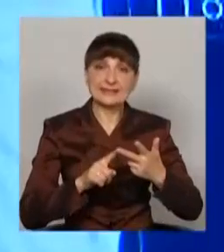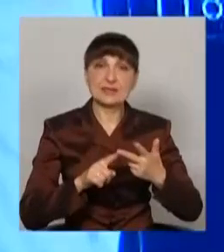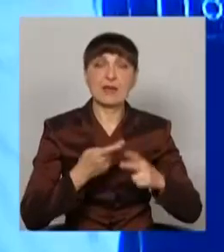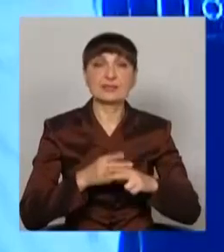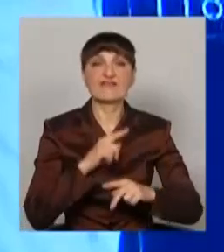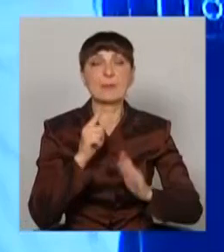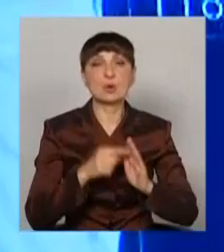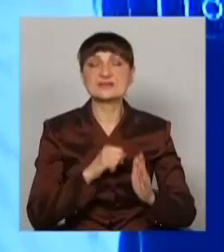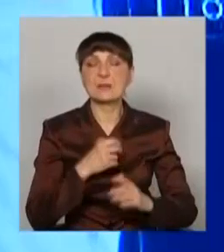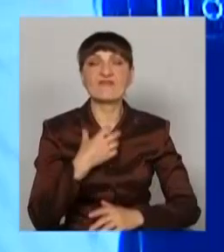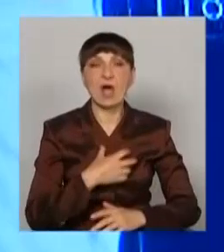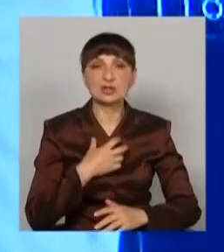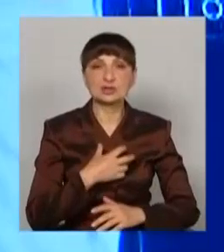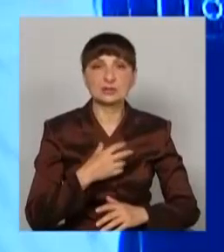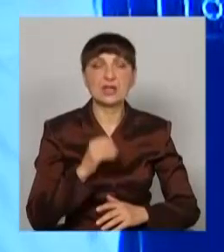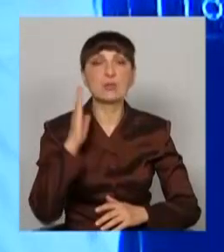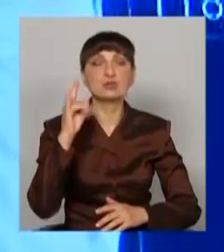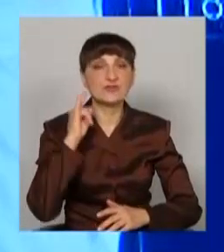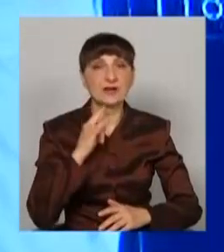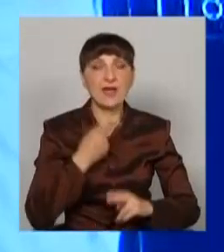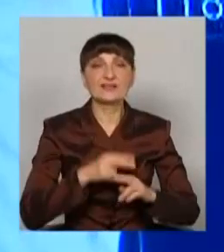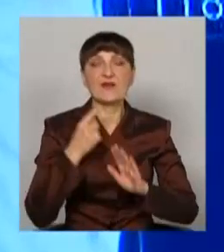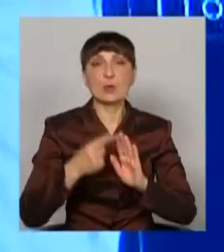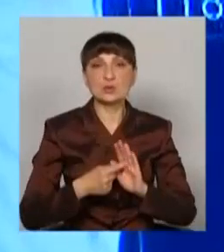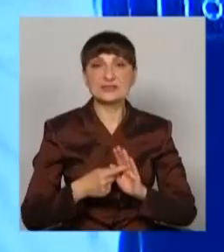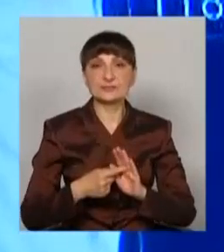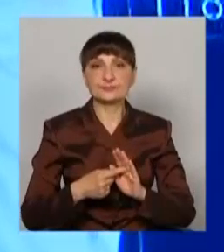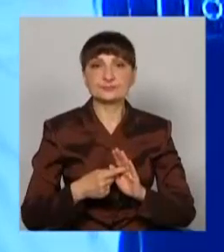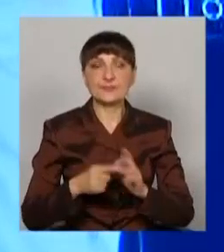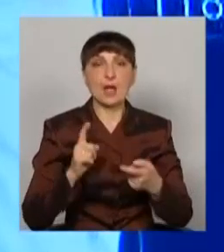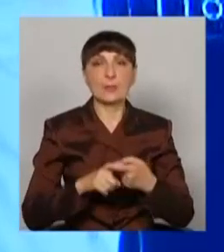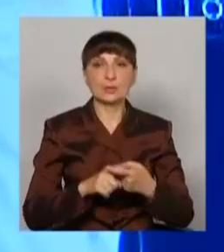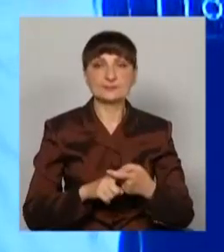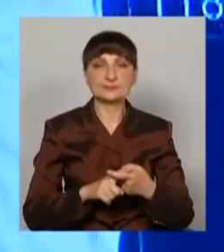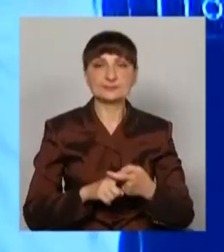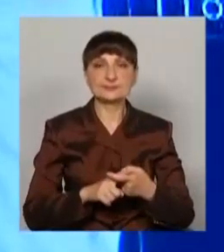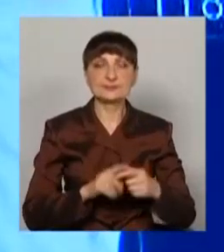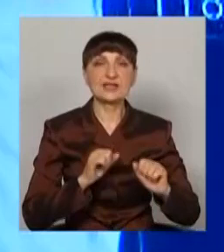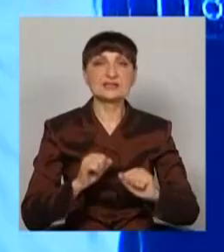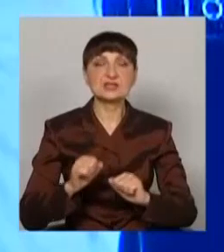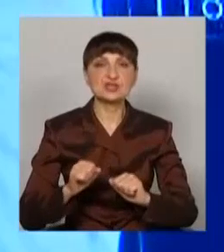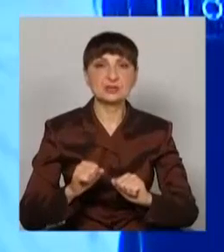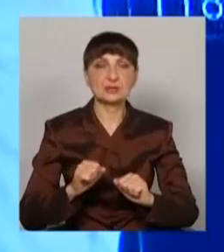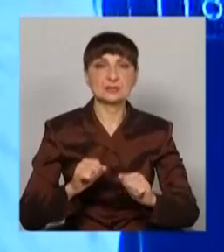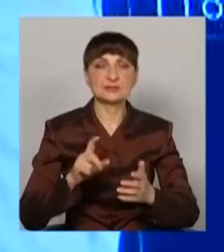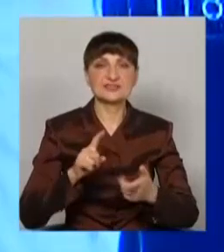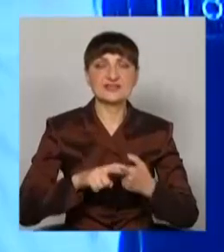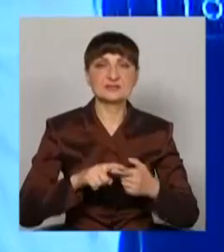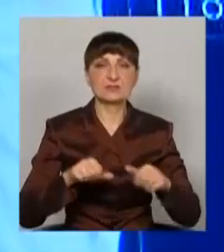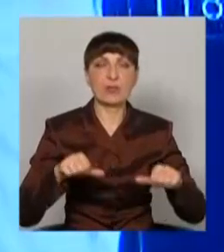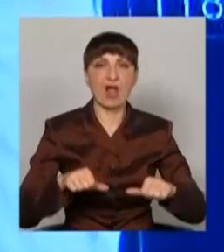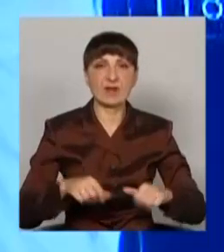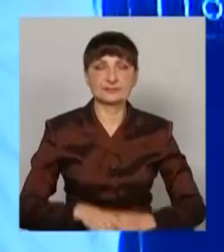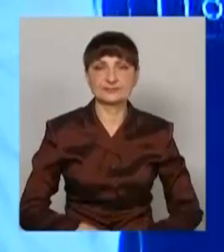наверное, самый важный сейчас для будущего Казахстана, это вопросы по правозащитной деятельности Ассамблеи.